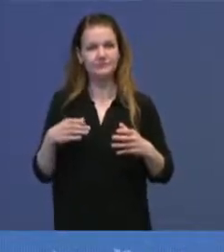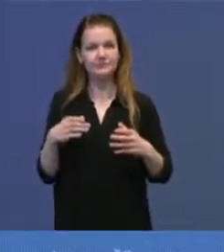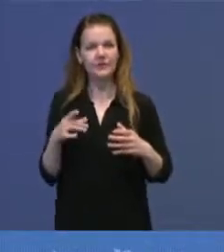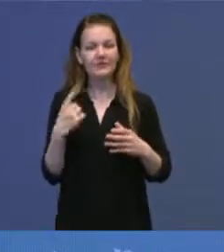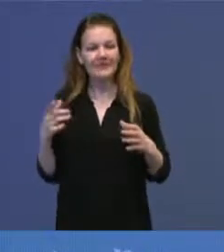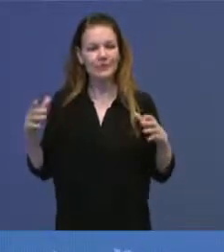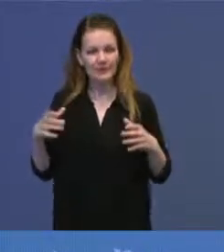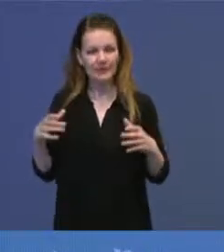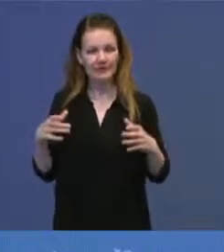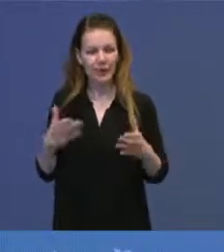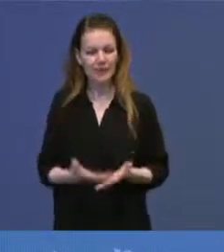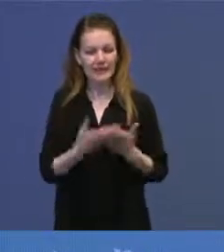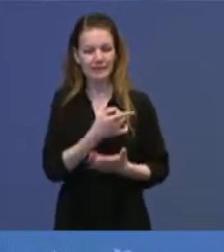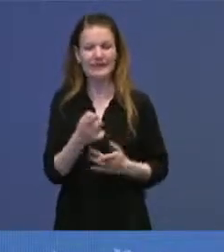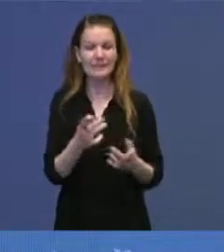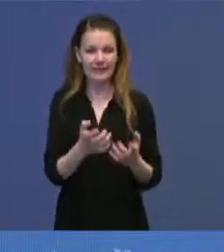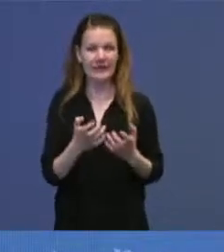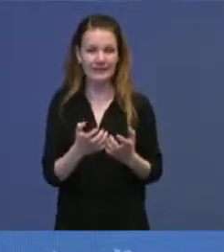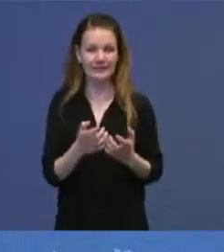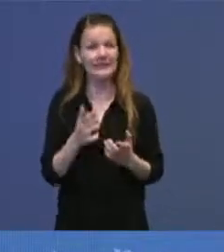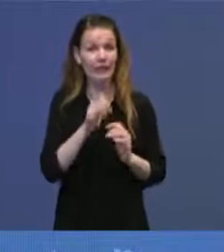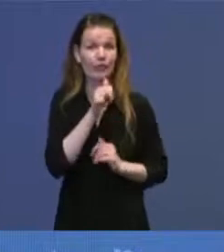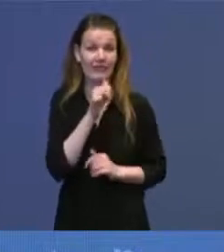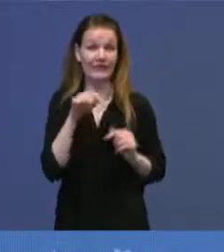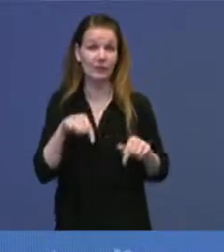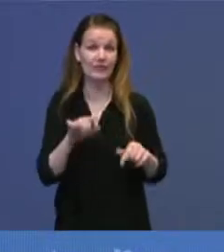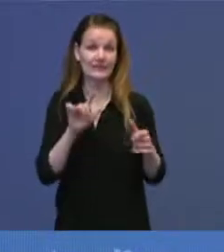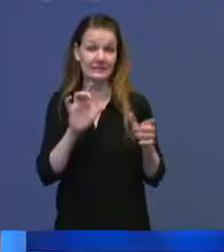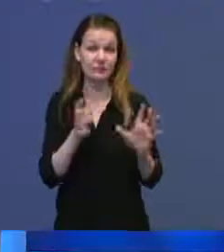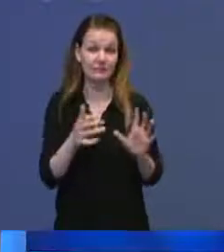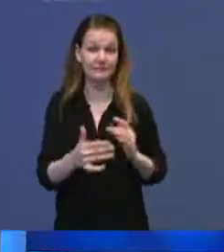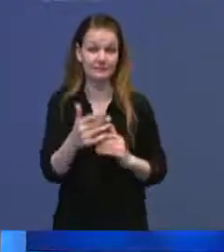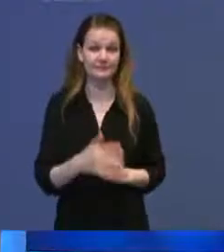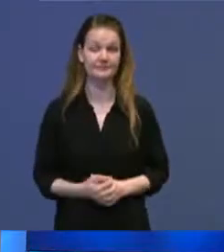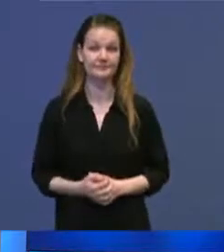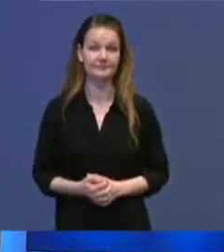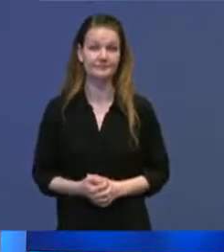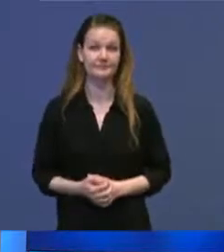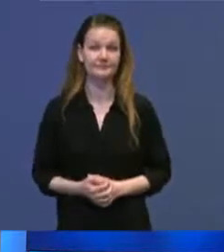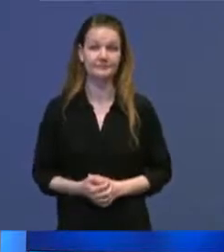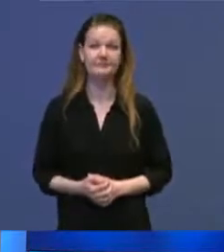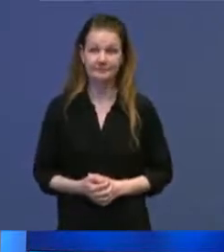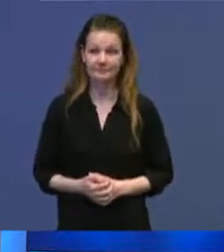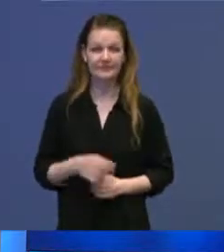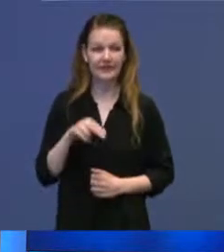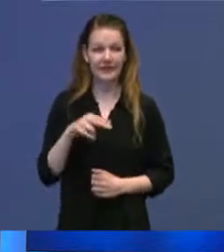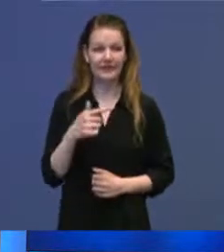behov for hjelp får det, for det kan også være nødvendig i en sånn situasjon. Da er det NTV, og deretter Fagbladet.